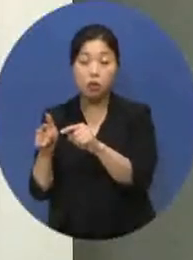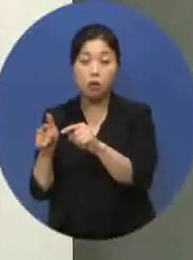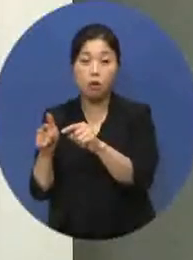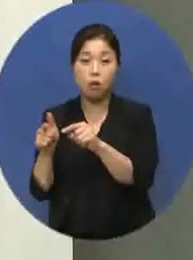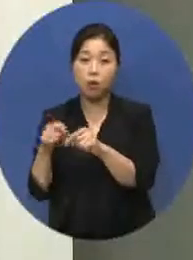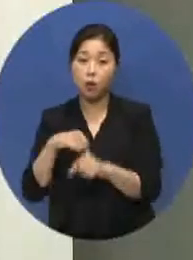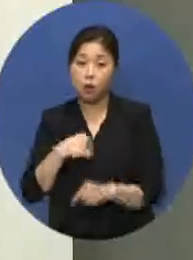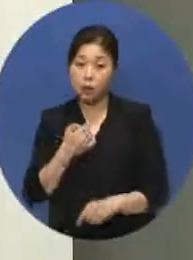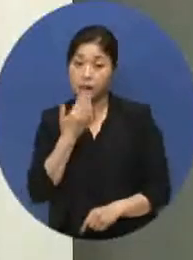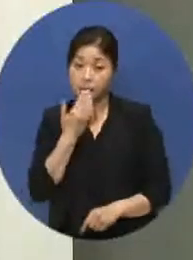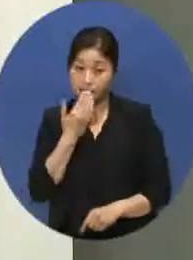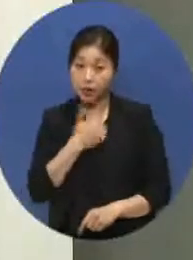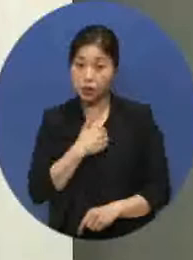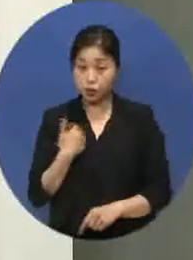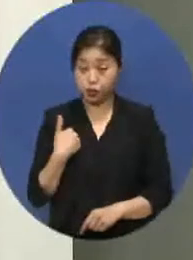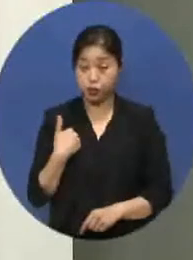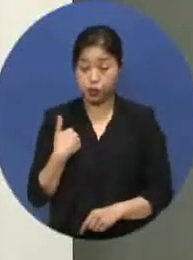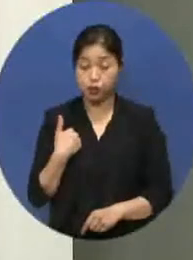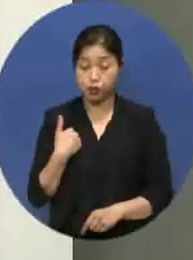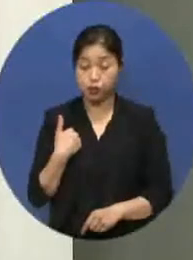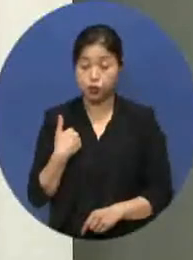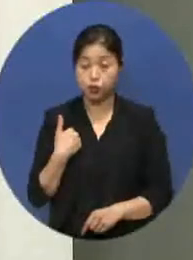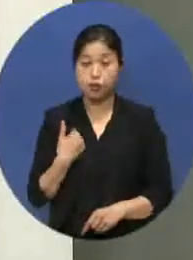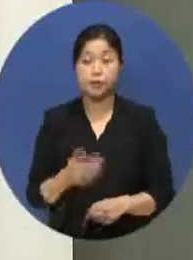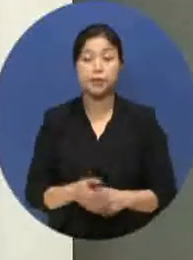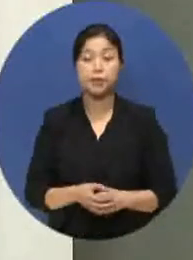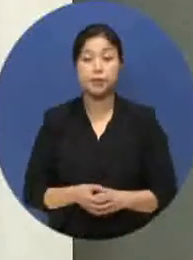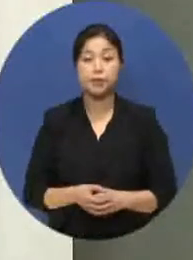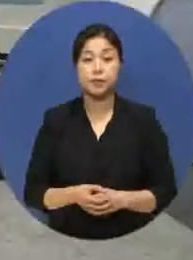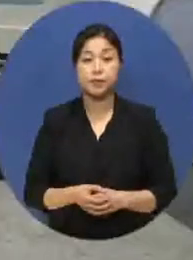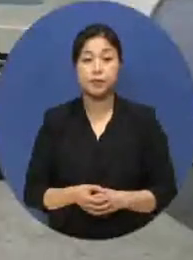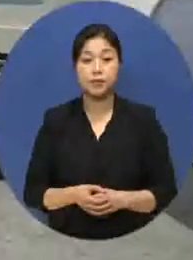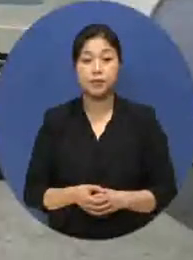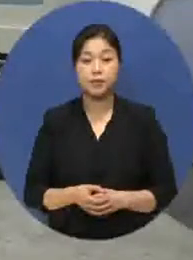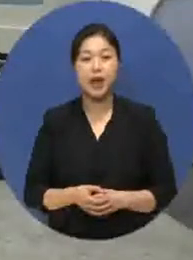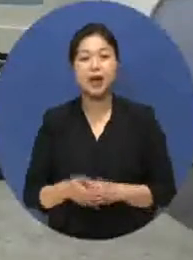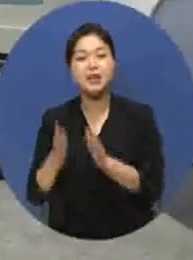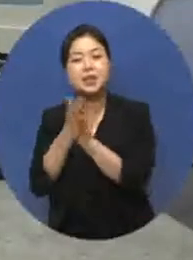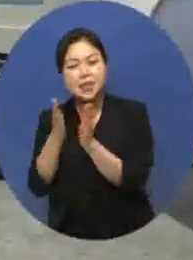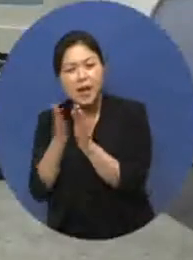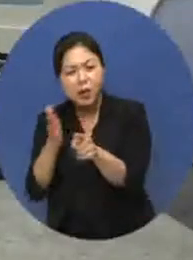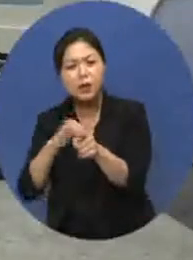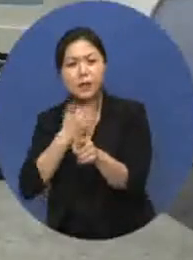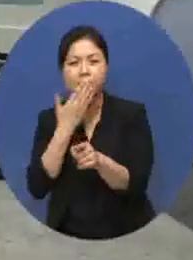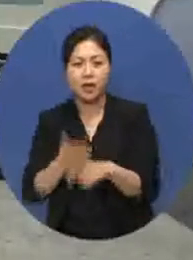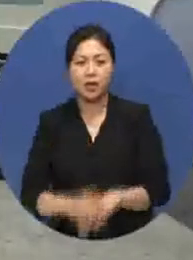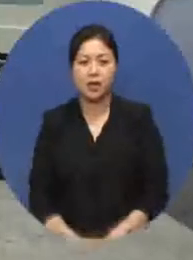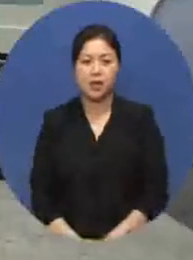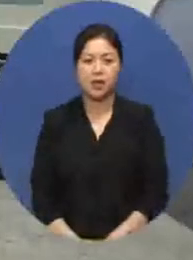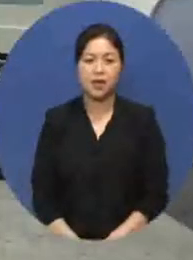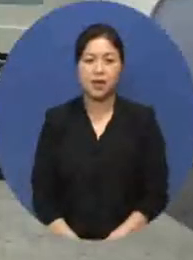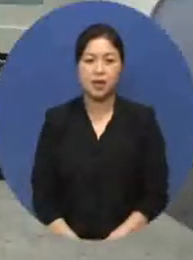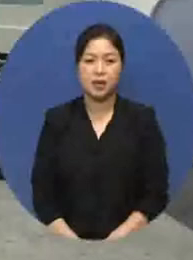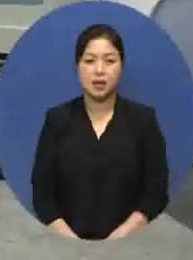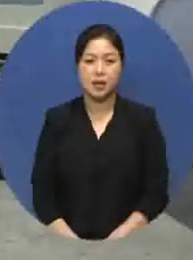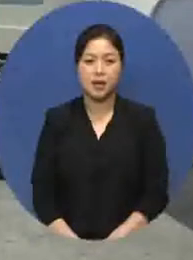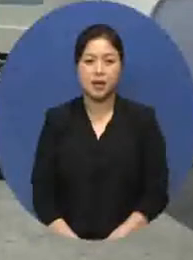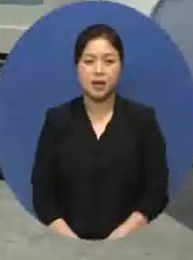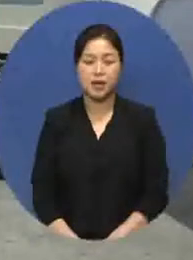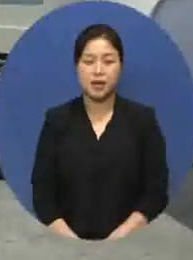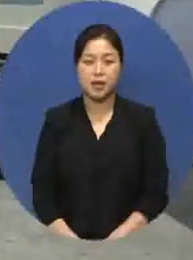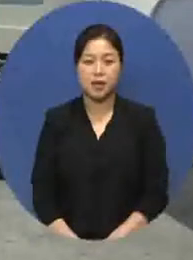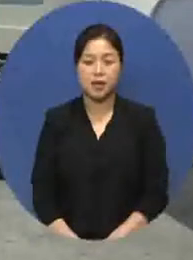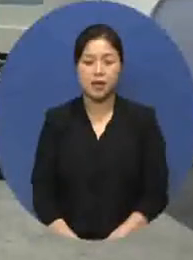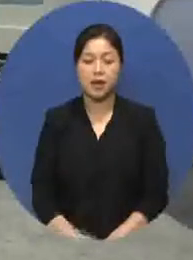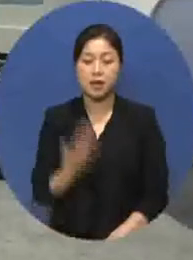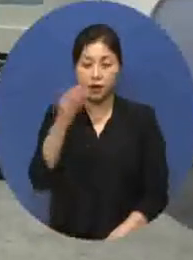거는 충분히 혼자 할 수가 있어요. 시작은 혼자 할 수 있죠. 예, 그런데 예. 그나마도 예. 예를